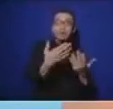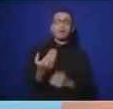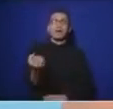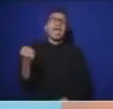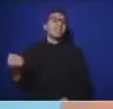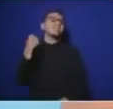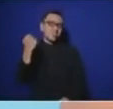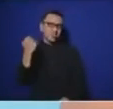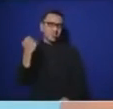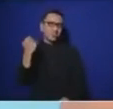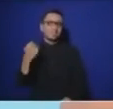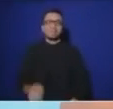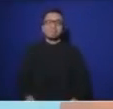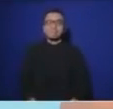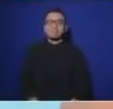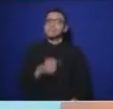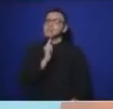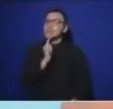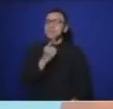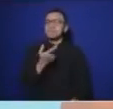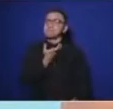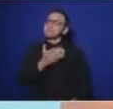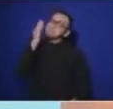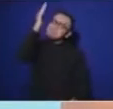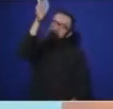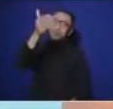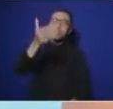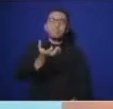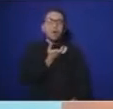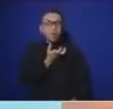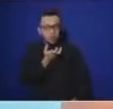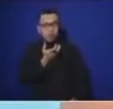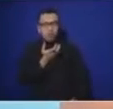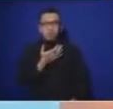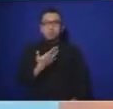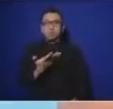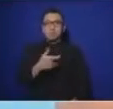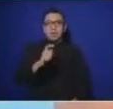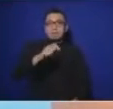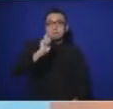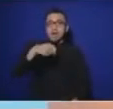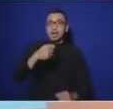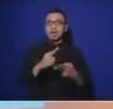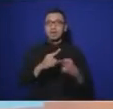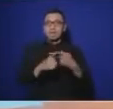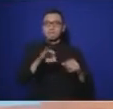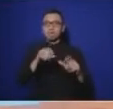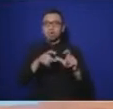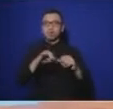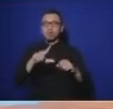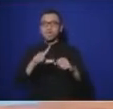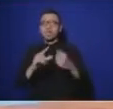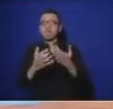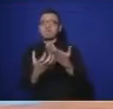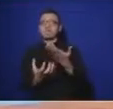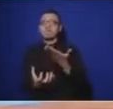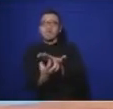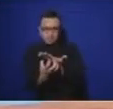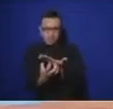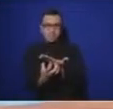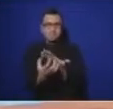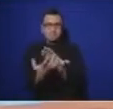Ke depan kita ingin sebanyak-banyaknya mengurangi pemakaian energi fosil, sehingga pemakaian